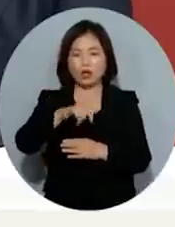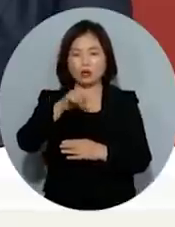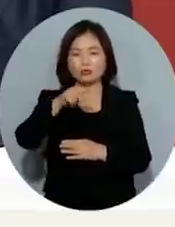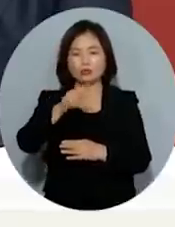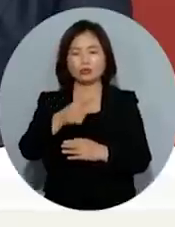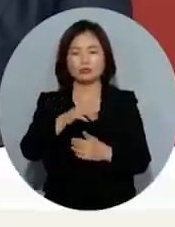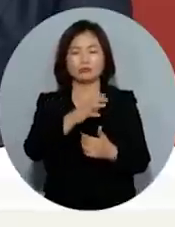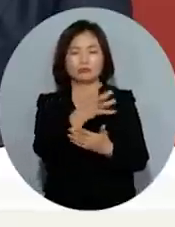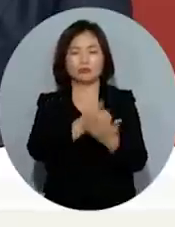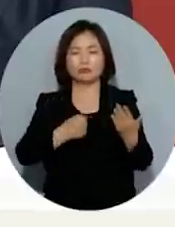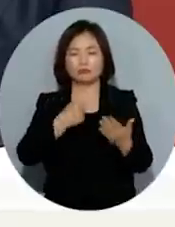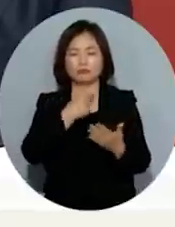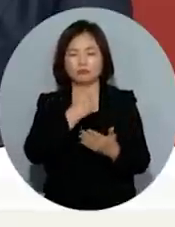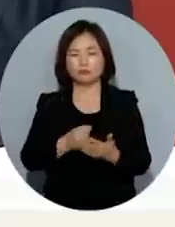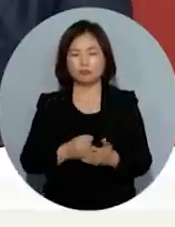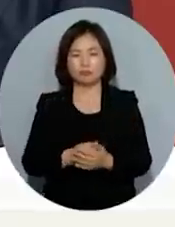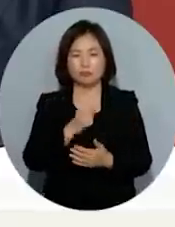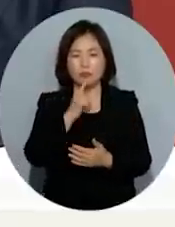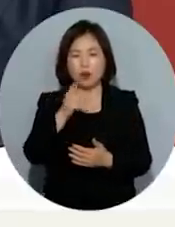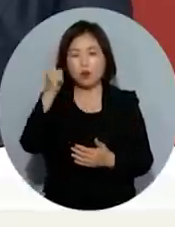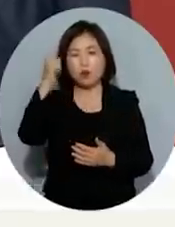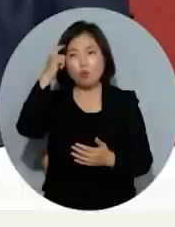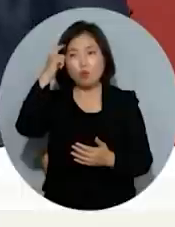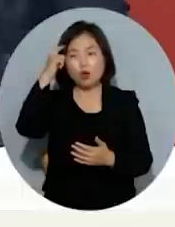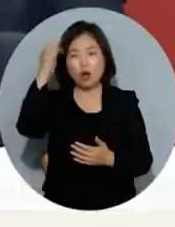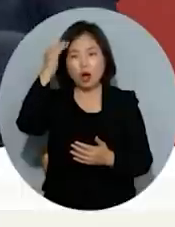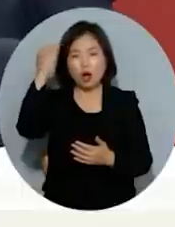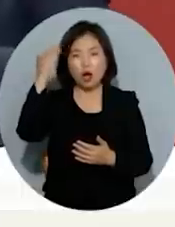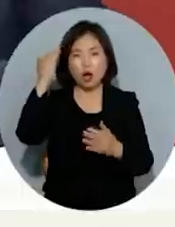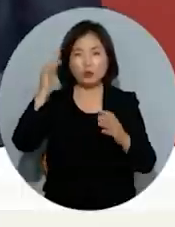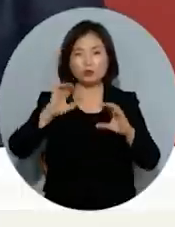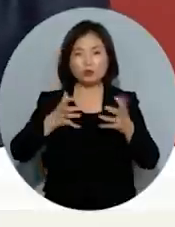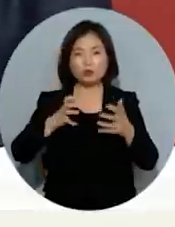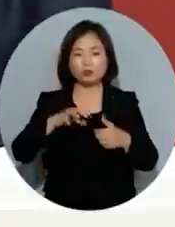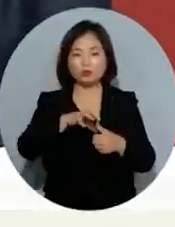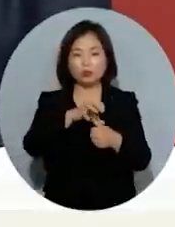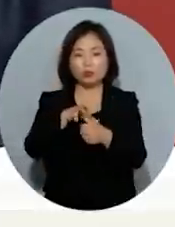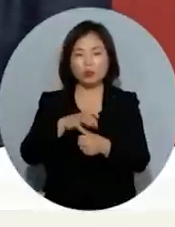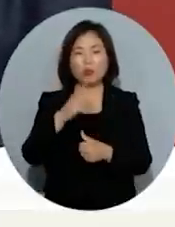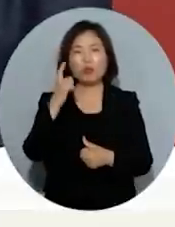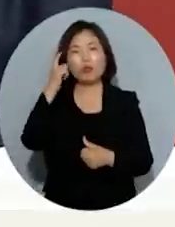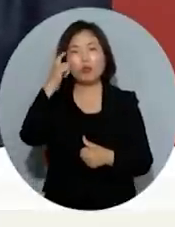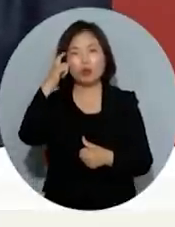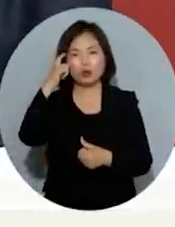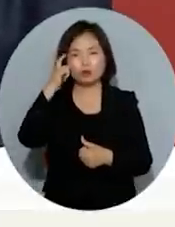거예요. 거두고 우리가 왜 한국을 보호를 해야 되느냐.